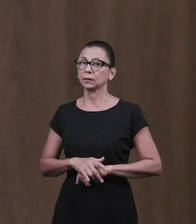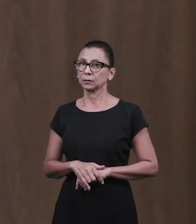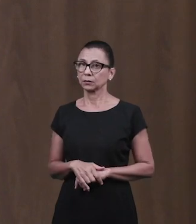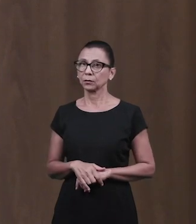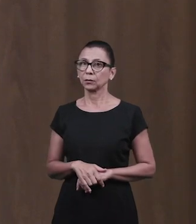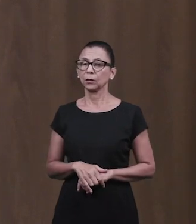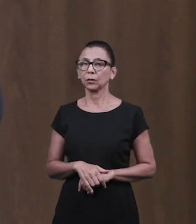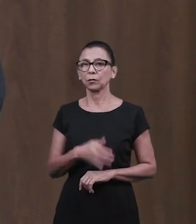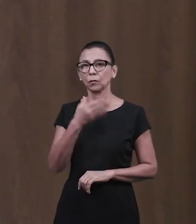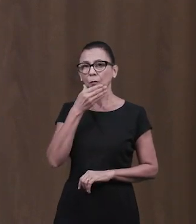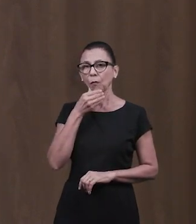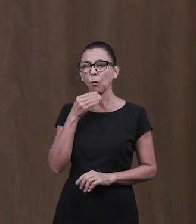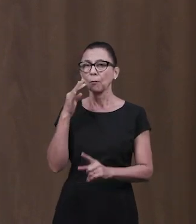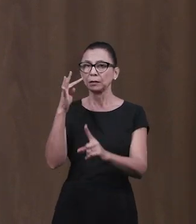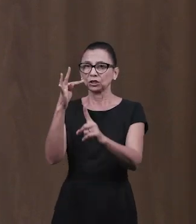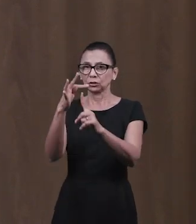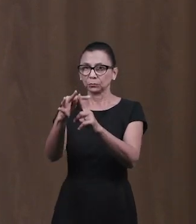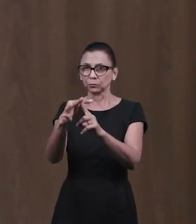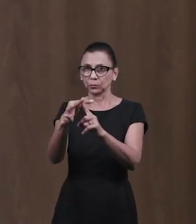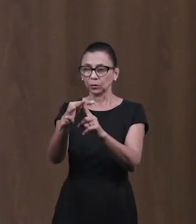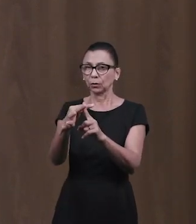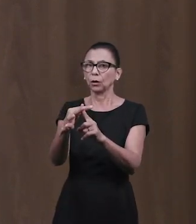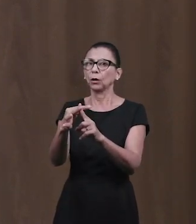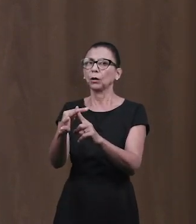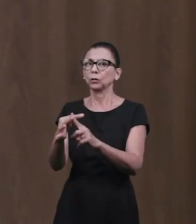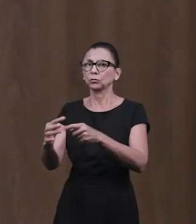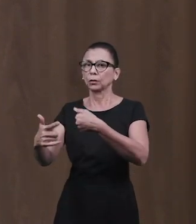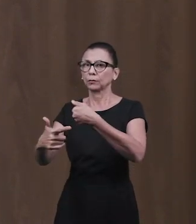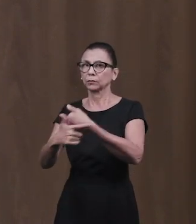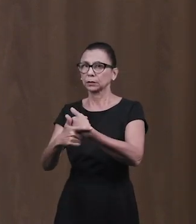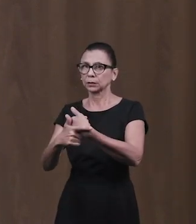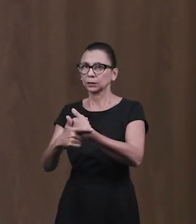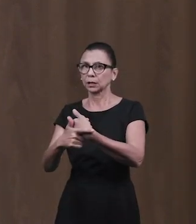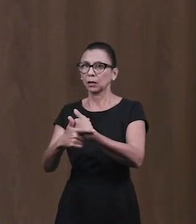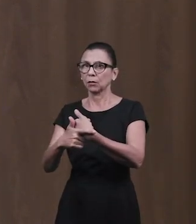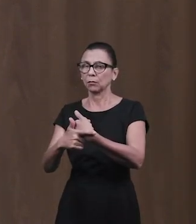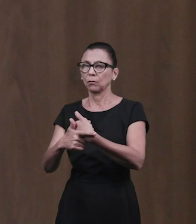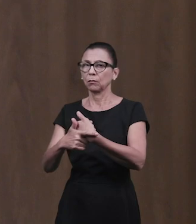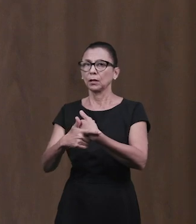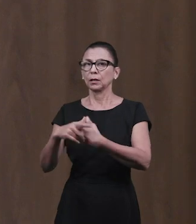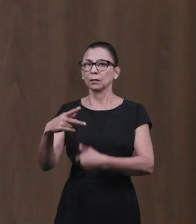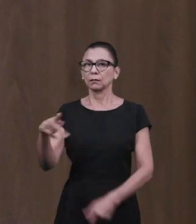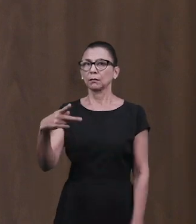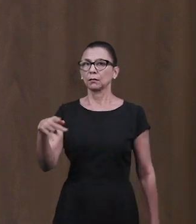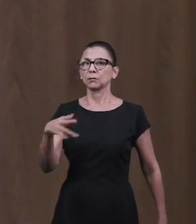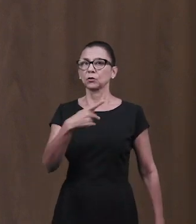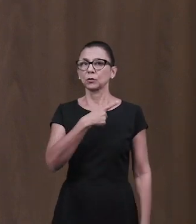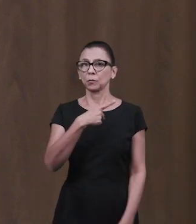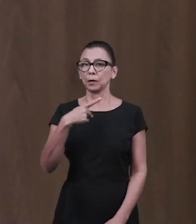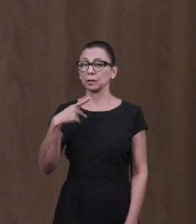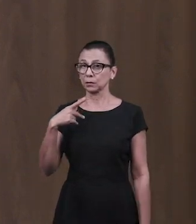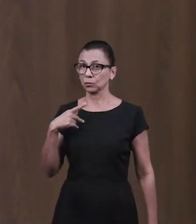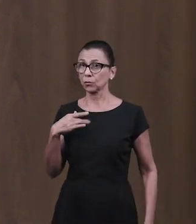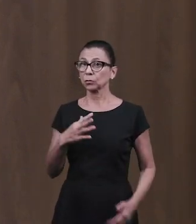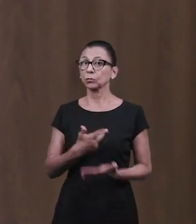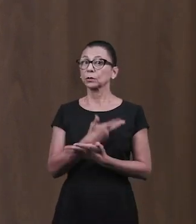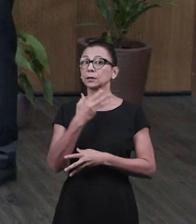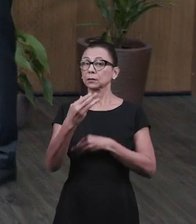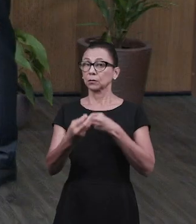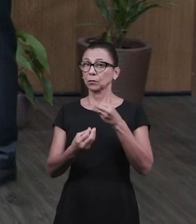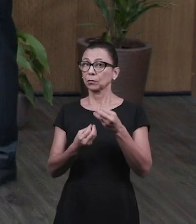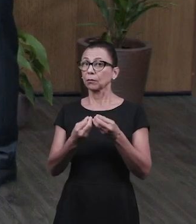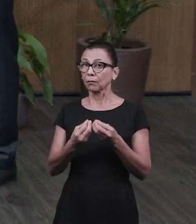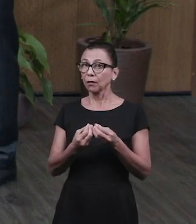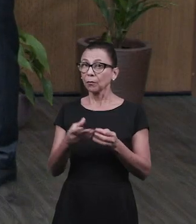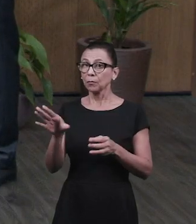donc sa nomination, Timothée au ministère, sa fonction de pasteur, s'est donnée par prophétie, à travers